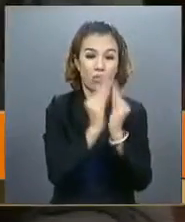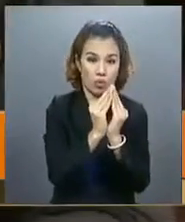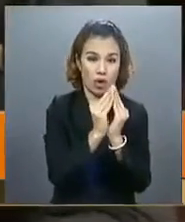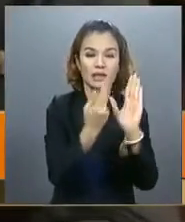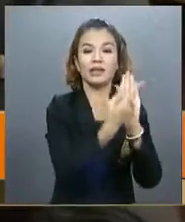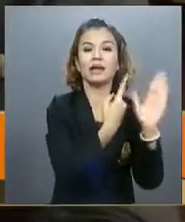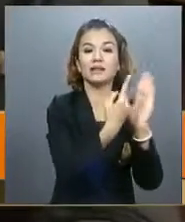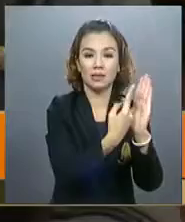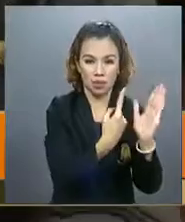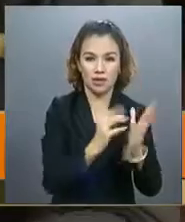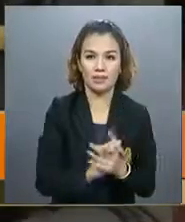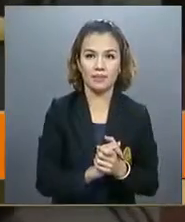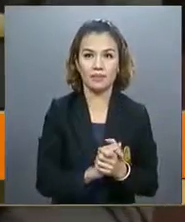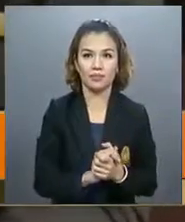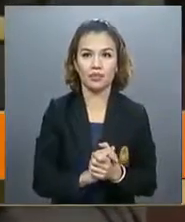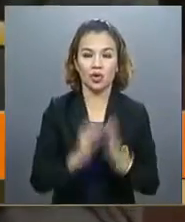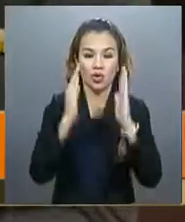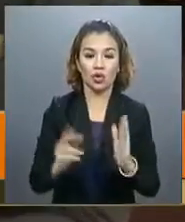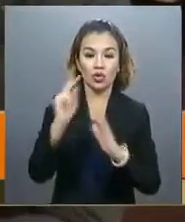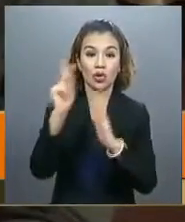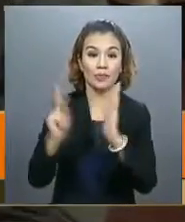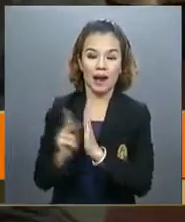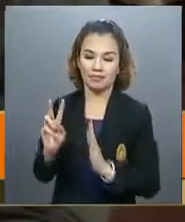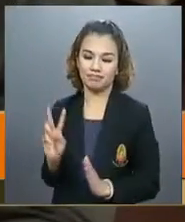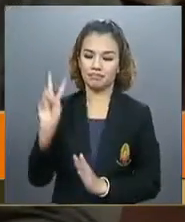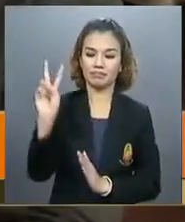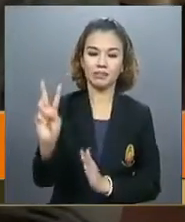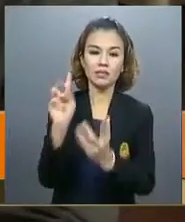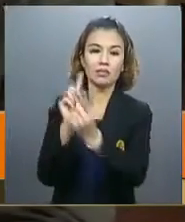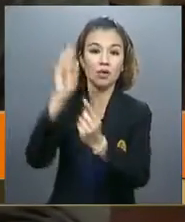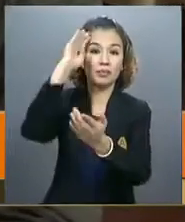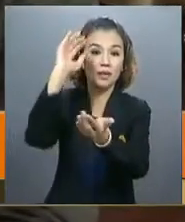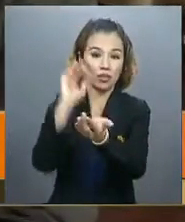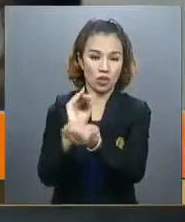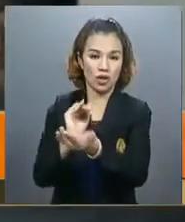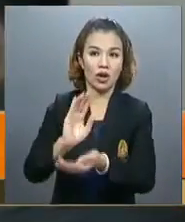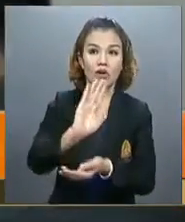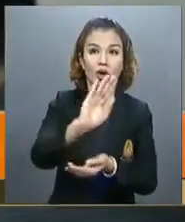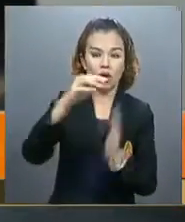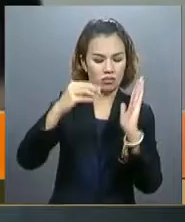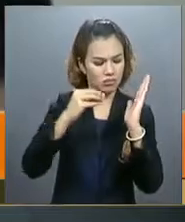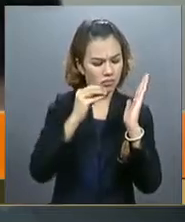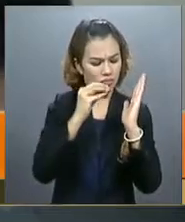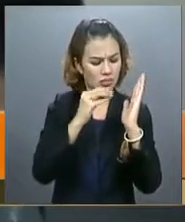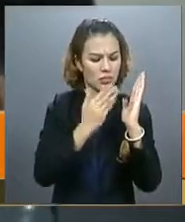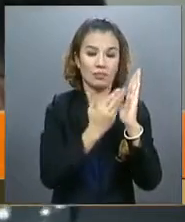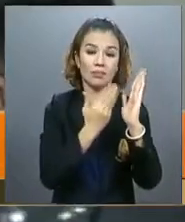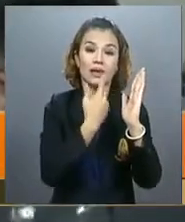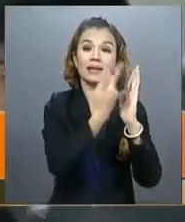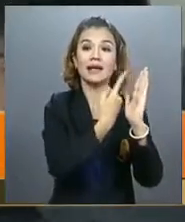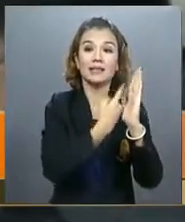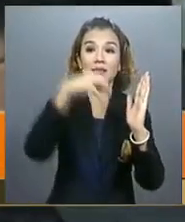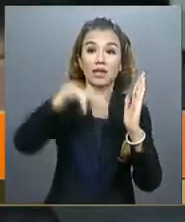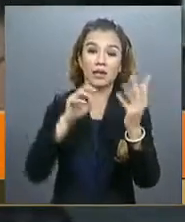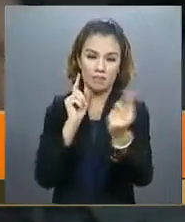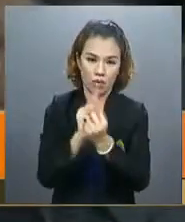ดกาญจนบุรีพร้อมทนายความนะคะเข้าพบพนักงานสอบสวนที่กองบังคับการตำรวจภูธรจังหวัดกาญจนบุรีเพื่อให้ข้อมูลเกี่ยว